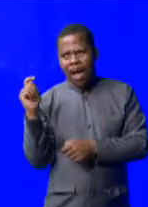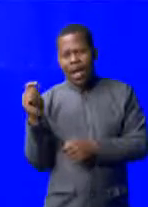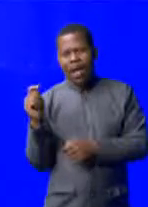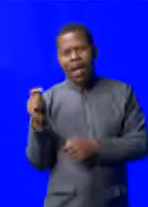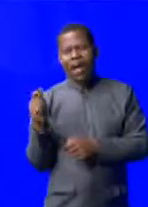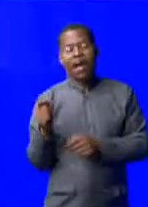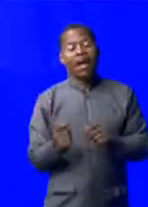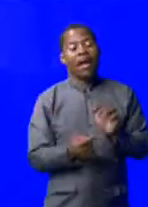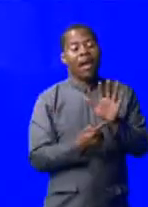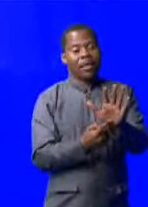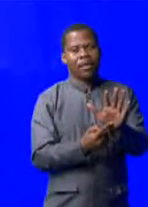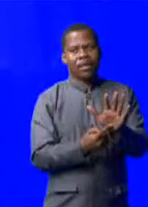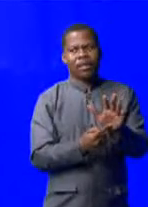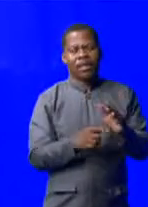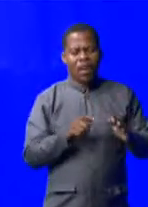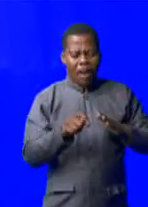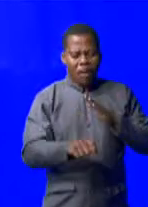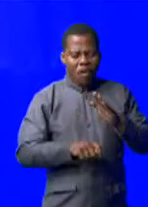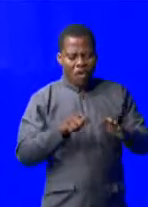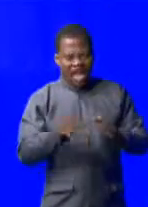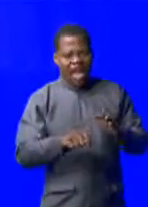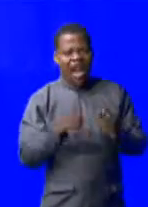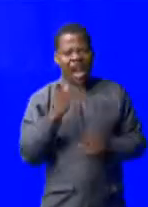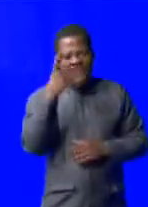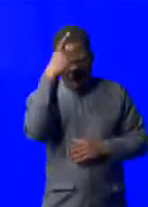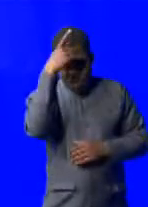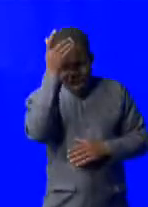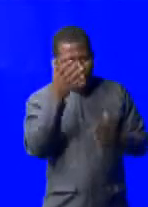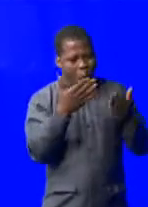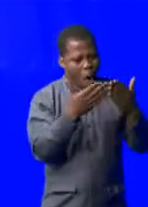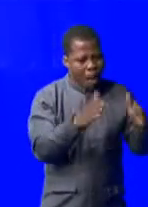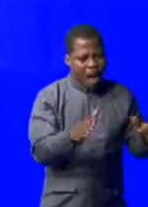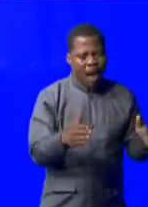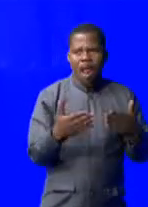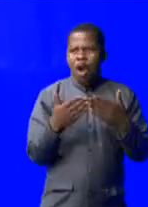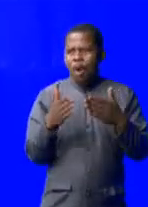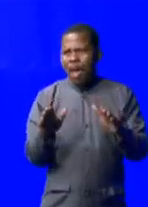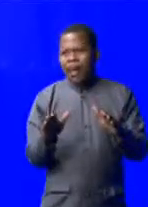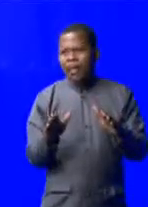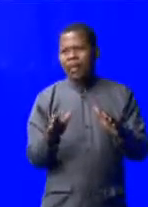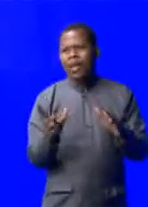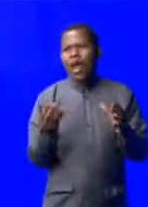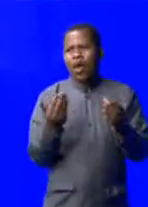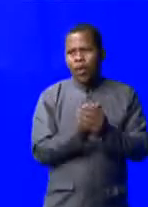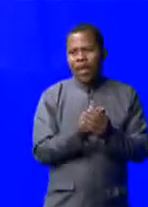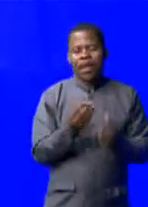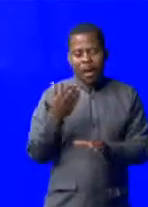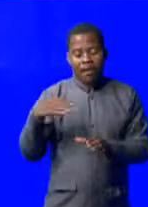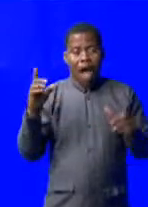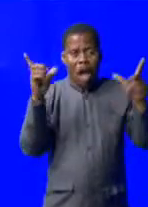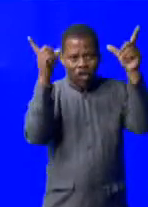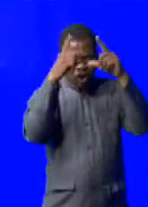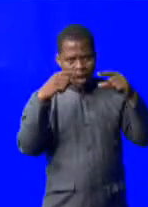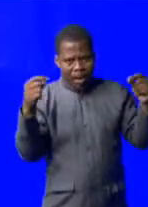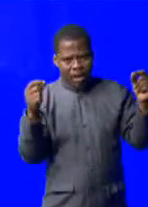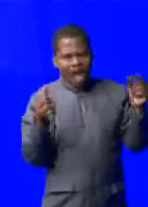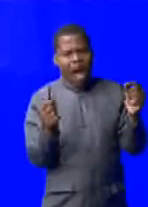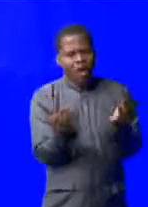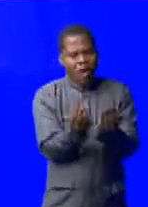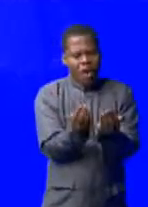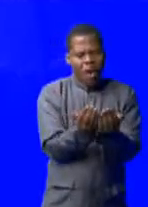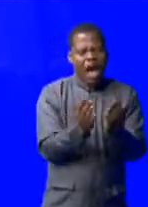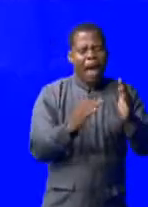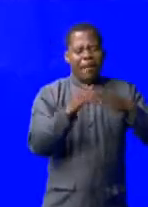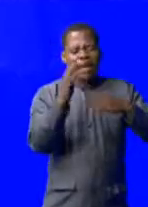yokuthi kunema projects uhulumende lawaphakamisile ngekusitana nabo Japan ivela seJapan kwakhiwa kolo